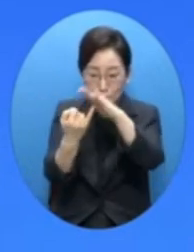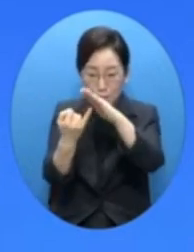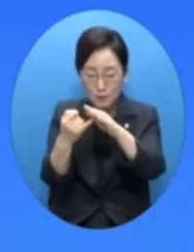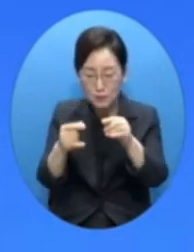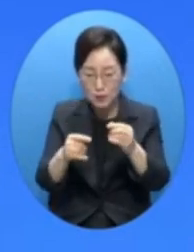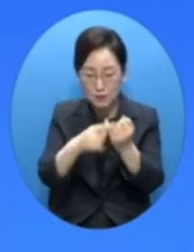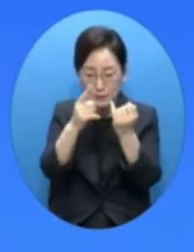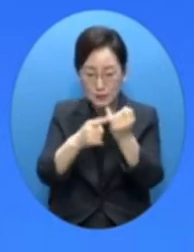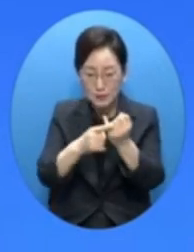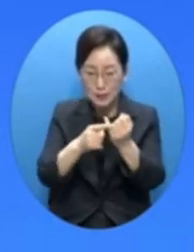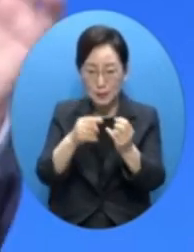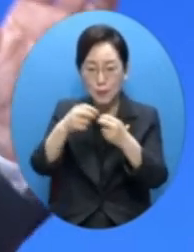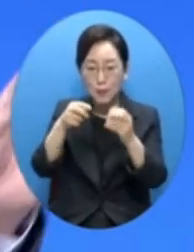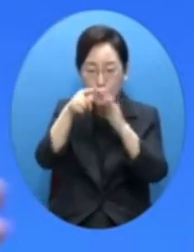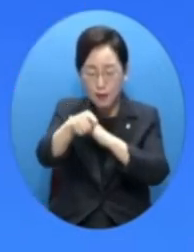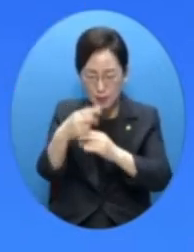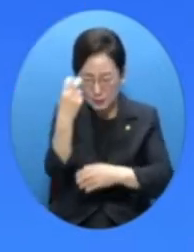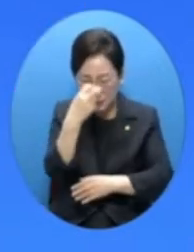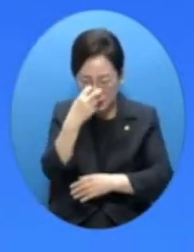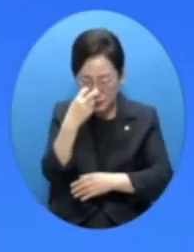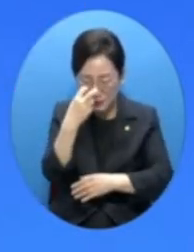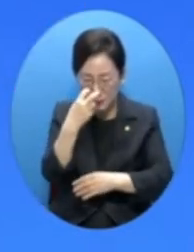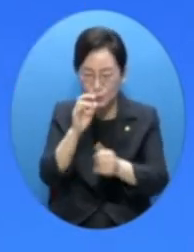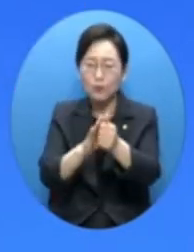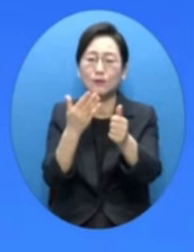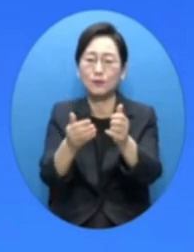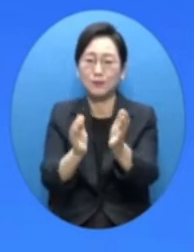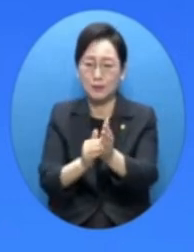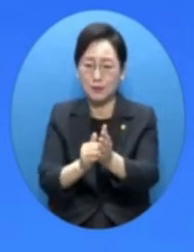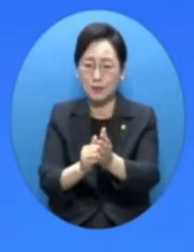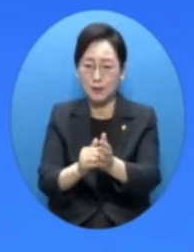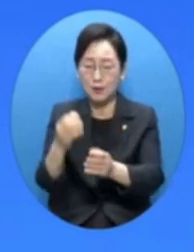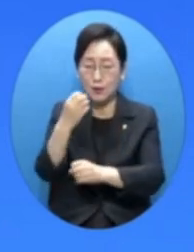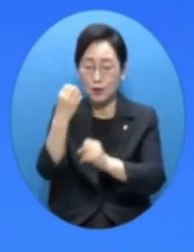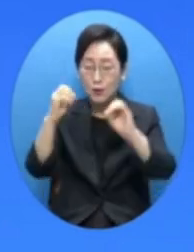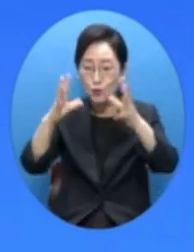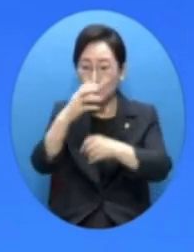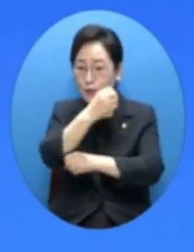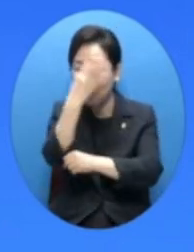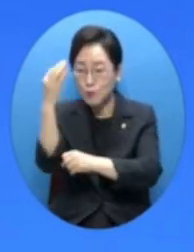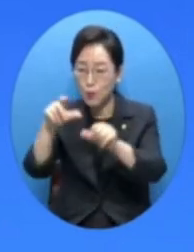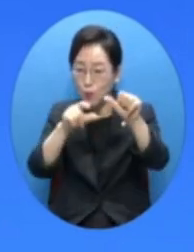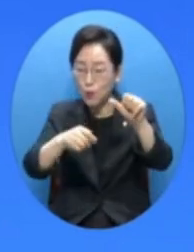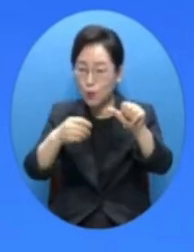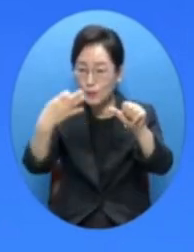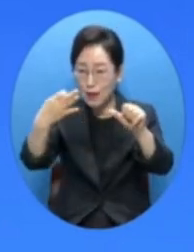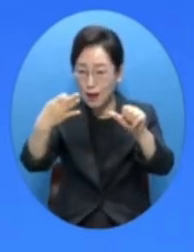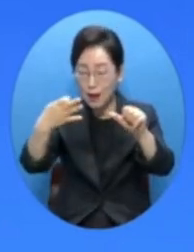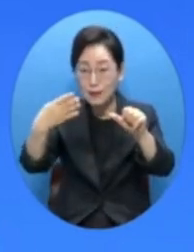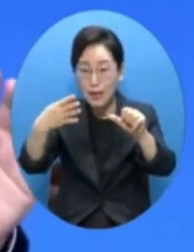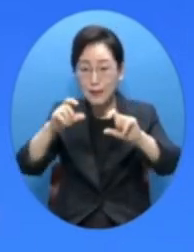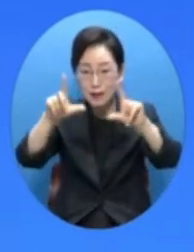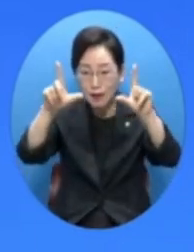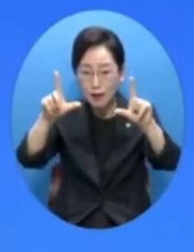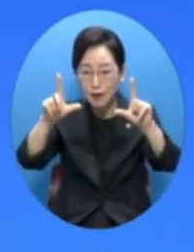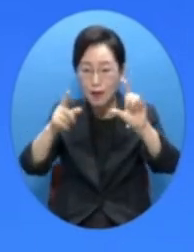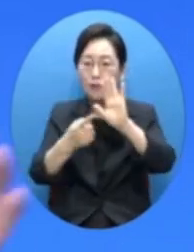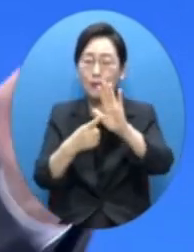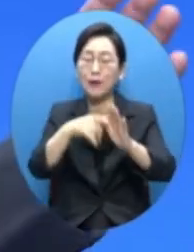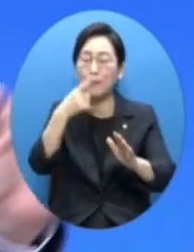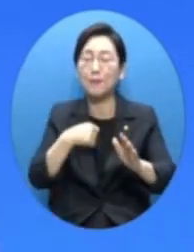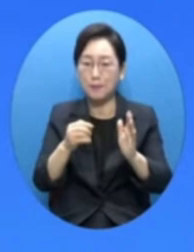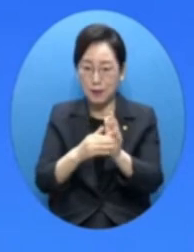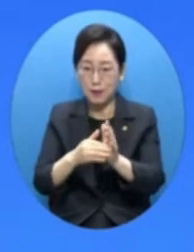체크하고 이것이 국민일보 이제 그 5월 4일자 41문에 보도가 되었는데 많은 사람들에게